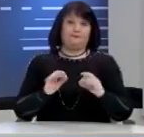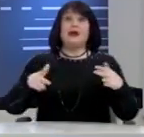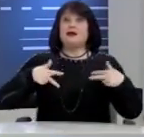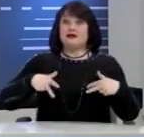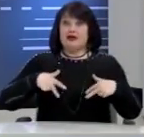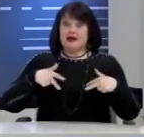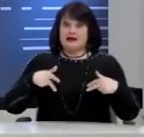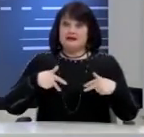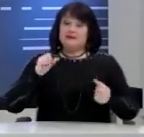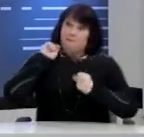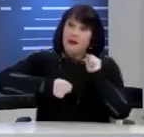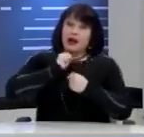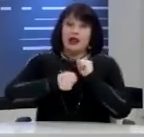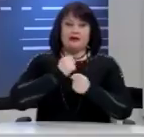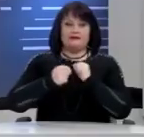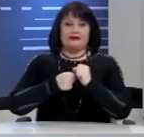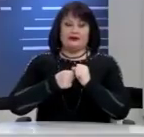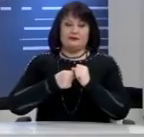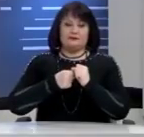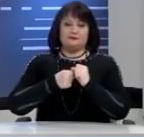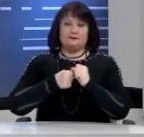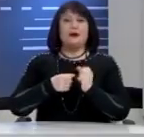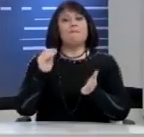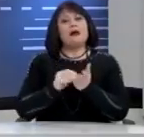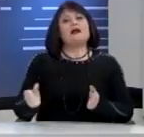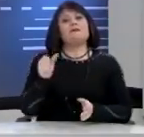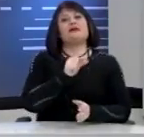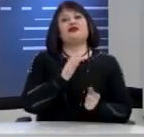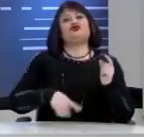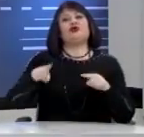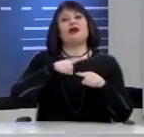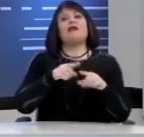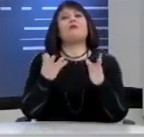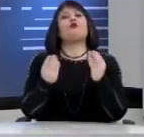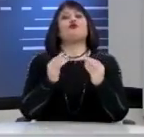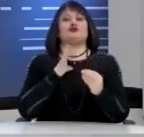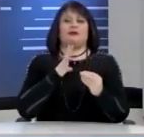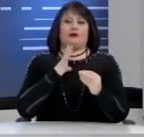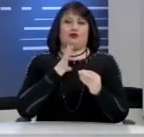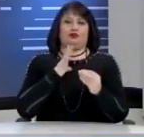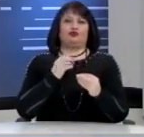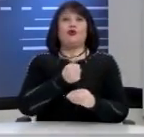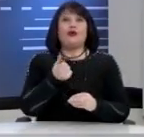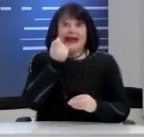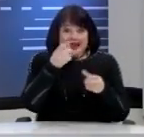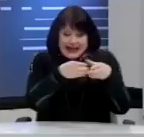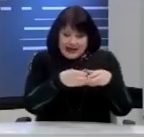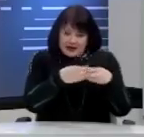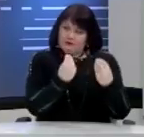Στην κυβέρνηση που δίνει μάχες για να επιστρέψουμε στην Ελλάδα των πολλών. Όχι στην Ελλάδα των